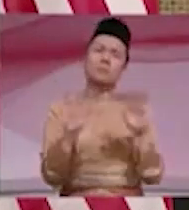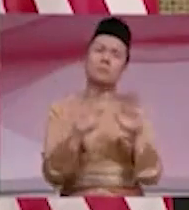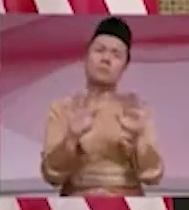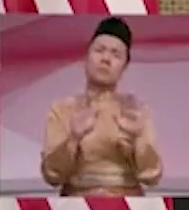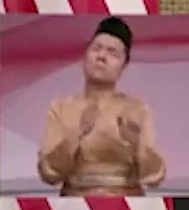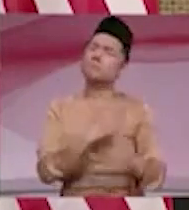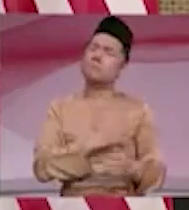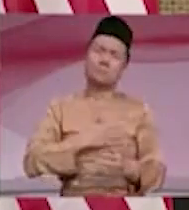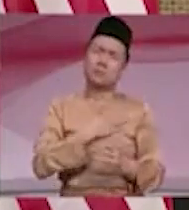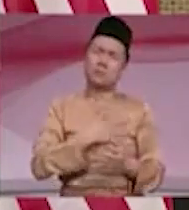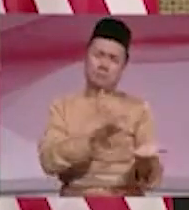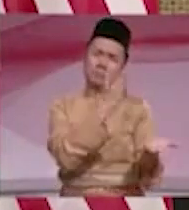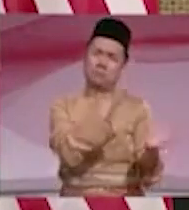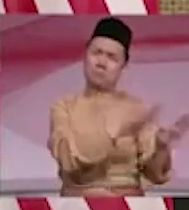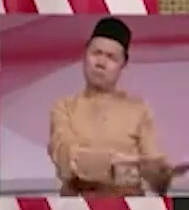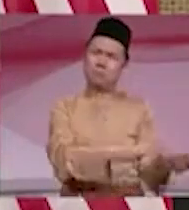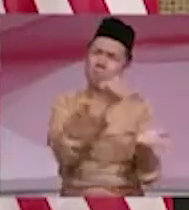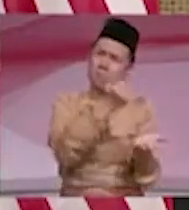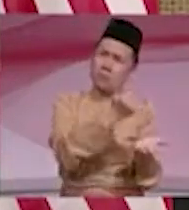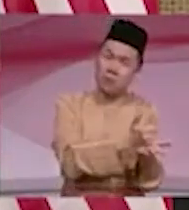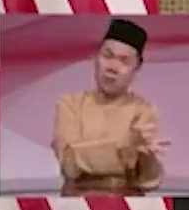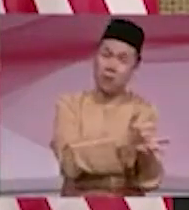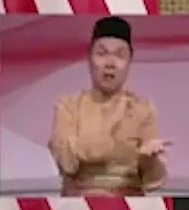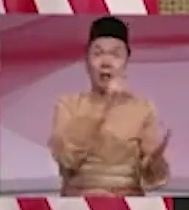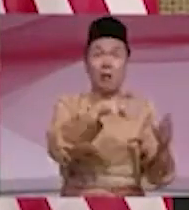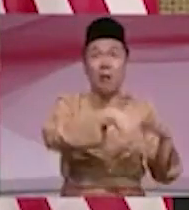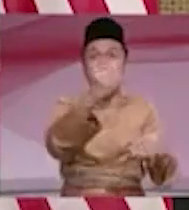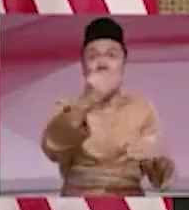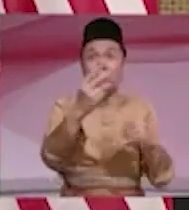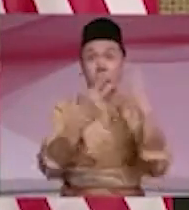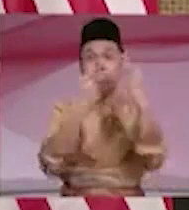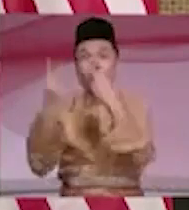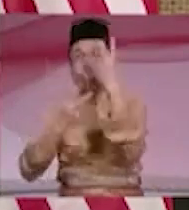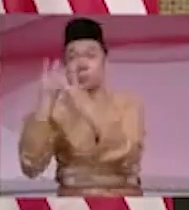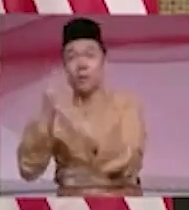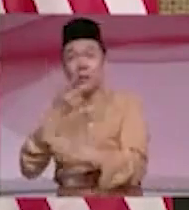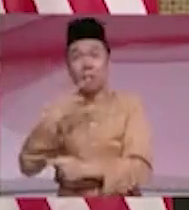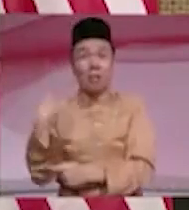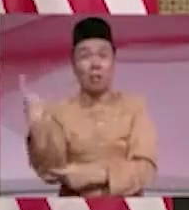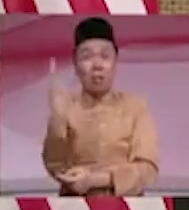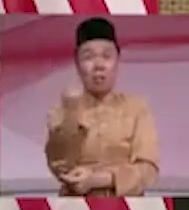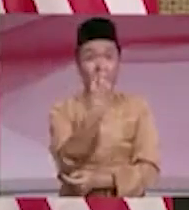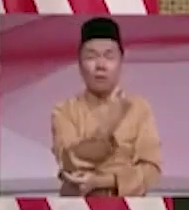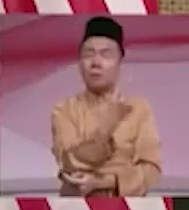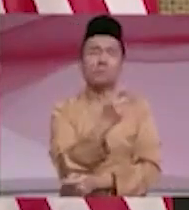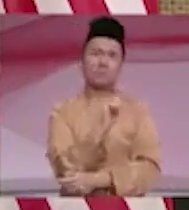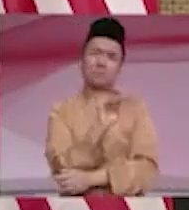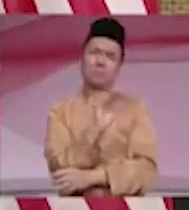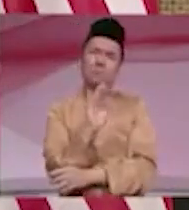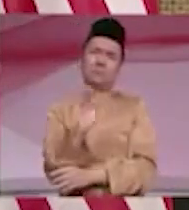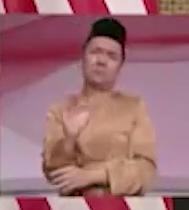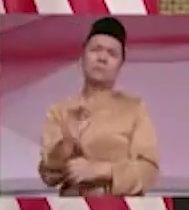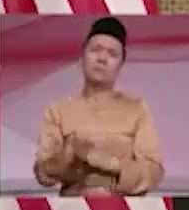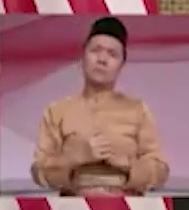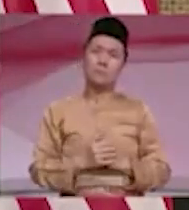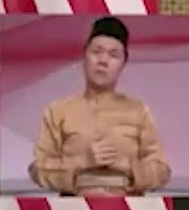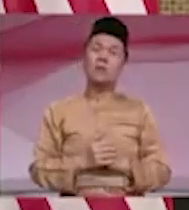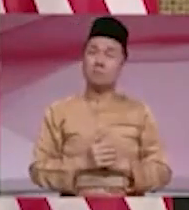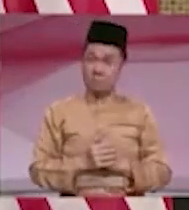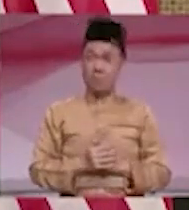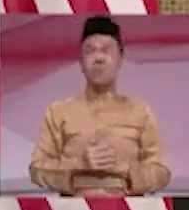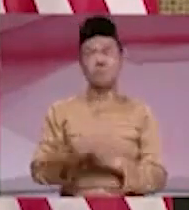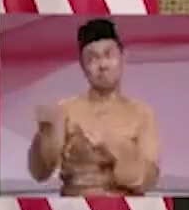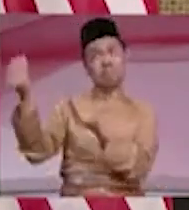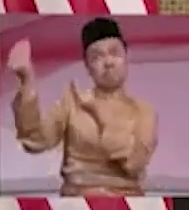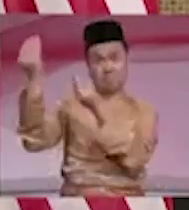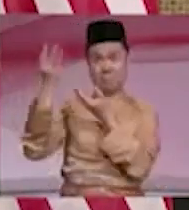dia pulau yang berjalan kesana kesini saya dapat laporan ada dalam kalangan mereka